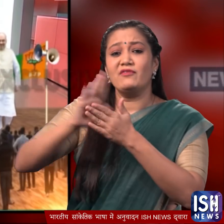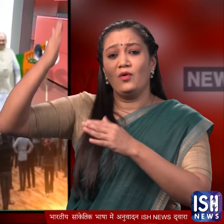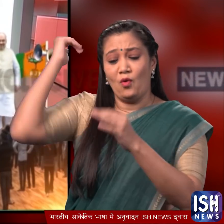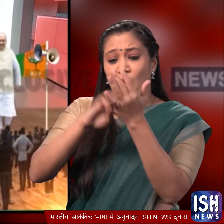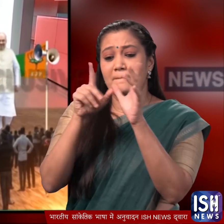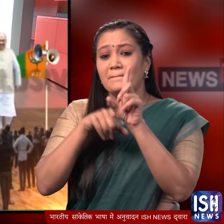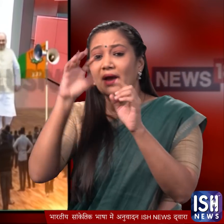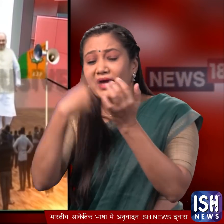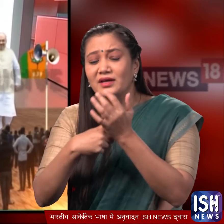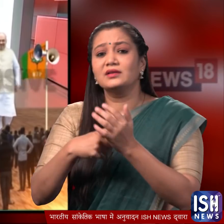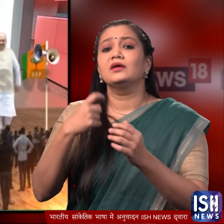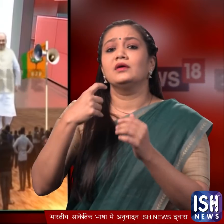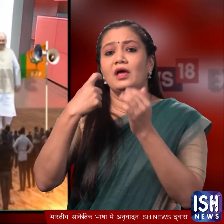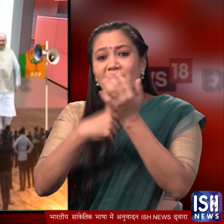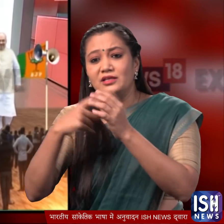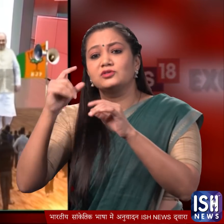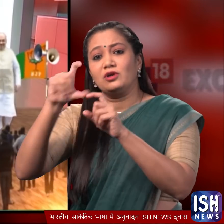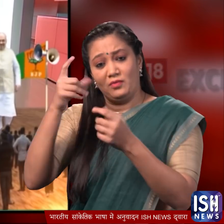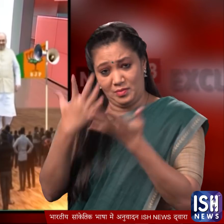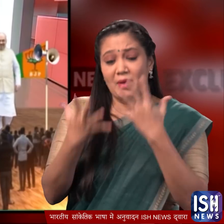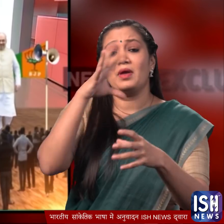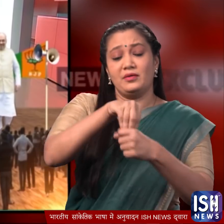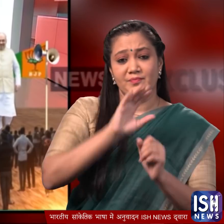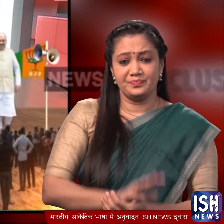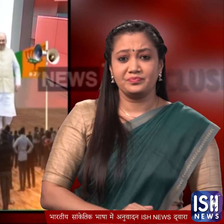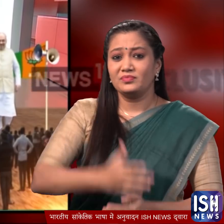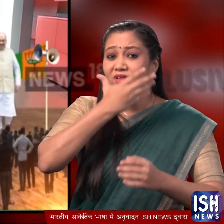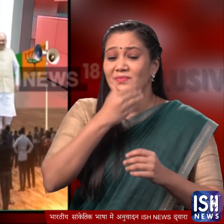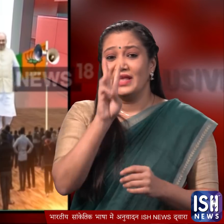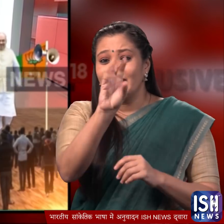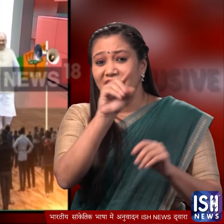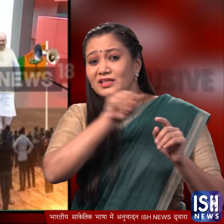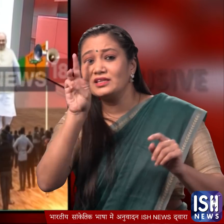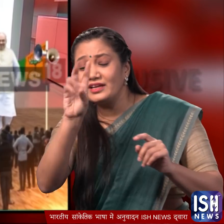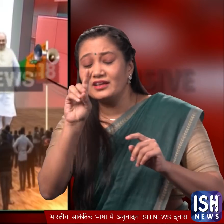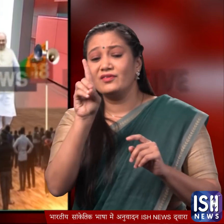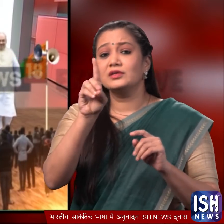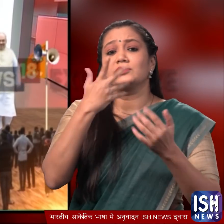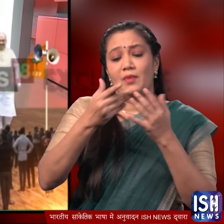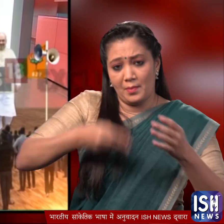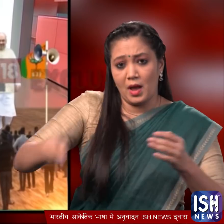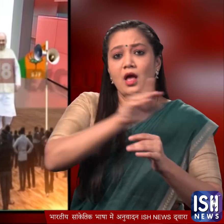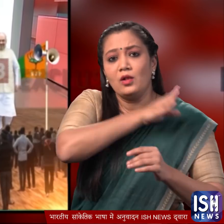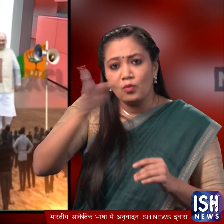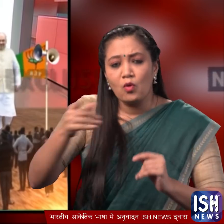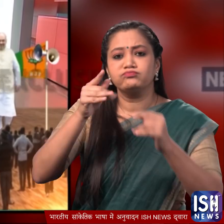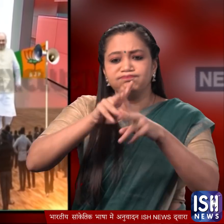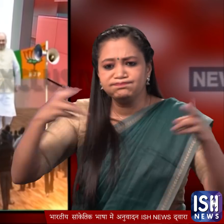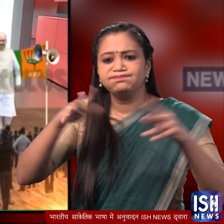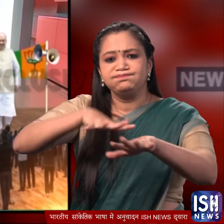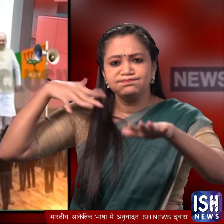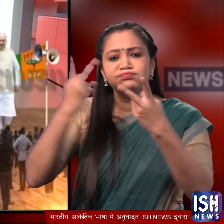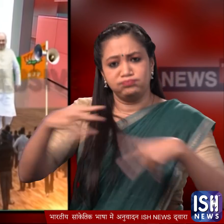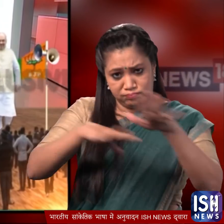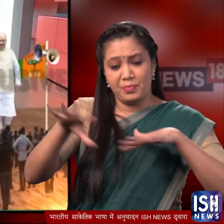पूर्व मेयर रतिन चक्रवर्ती के नाम शामिल हैं। अमित शाह 30 और 31 जनवरी को बंगाल दौरे पर हैं और कई रोड शो और रैलियां